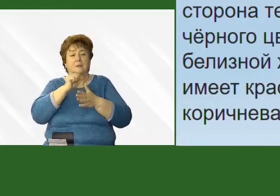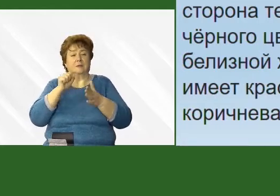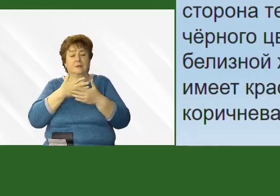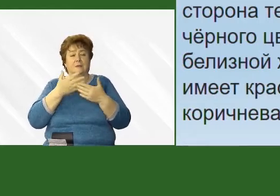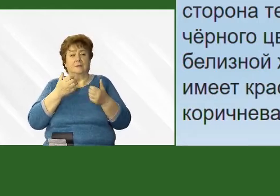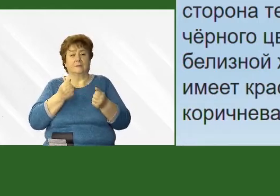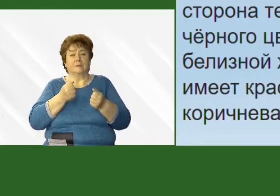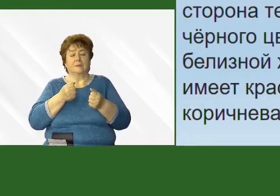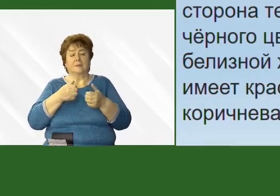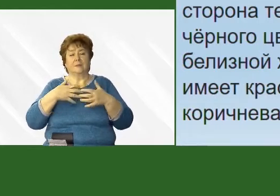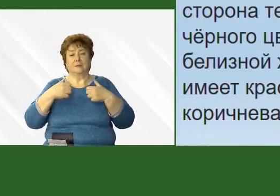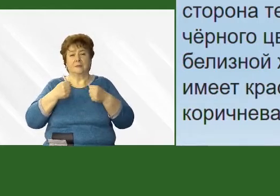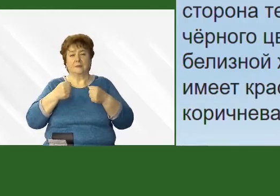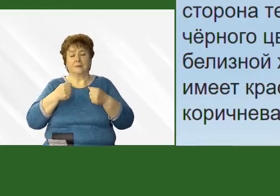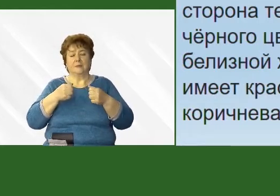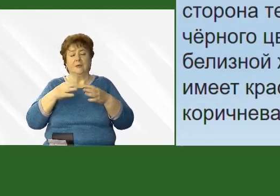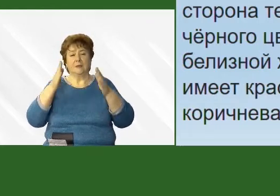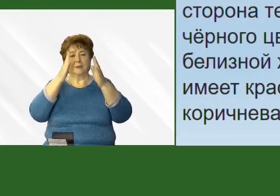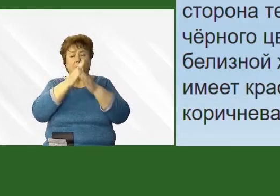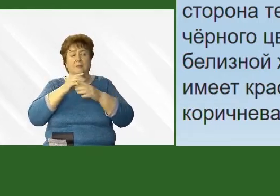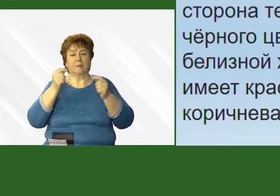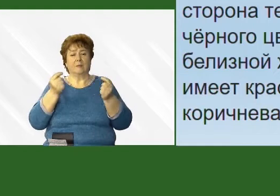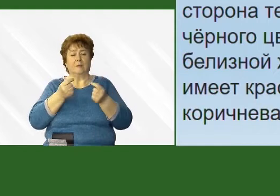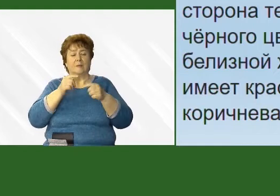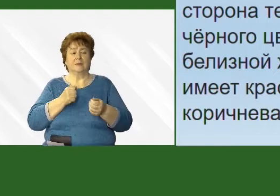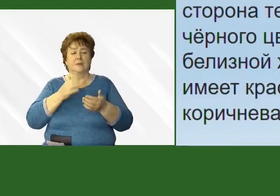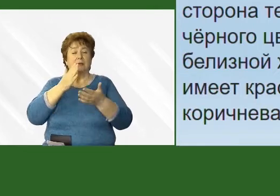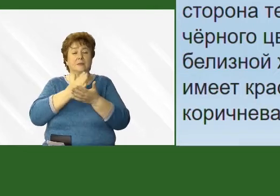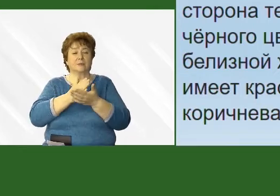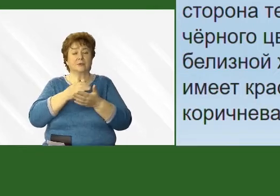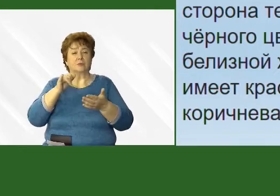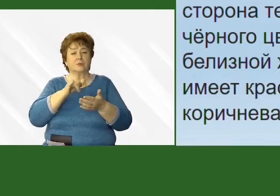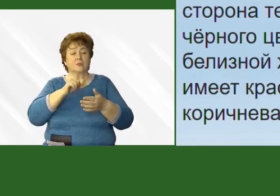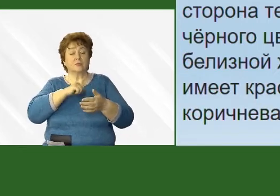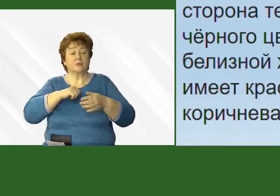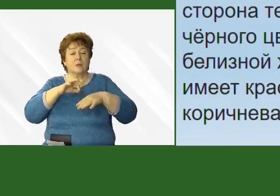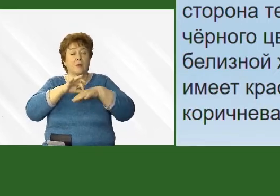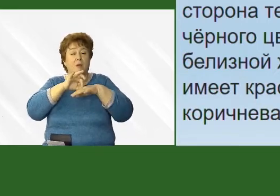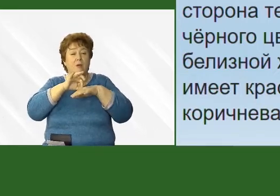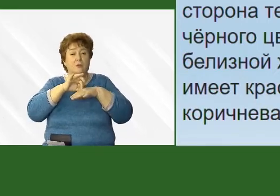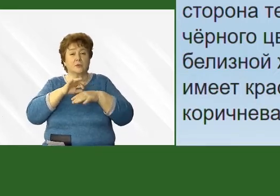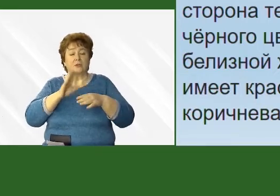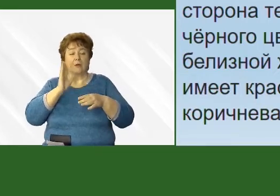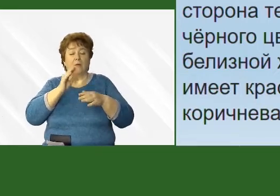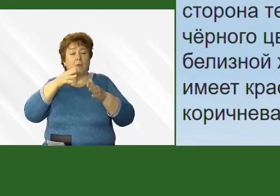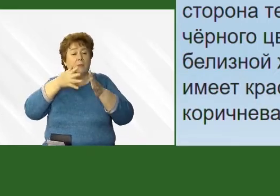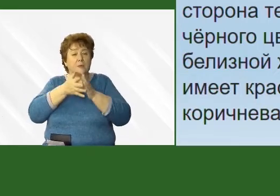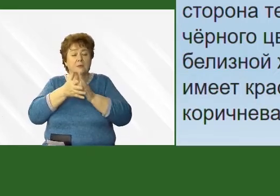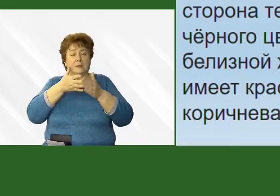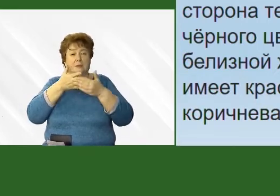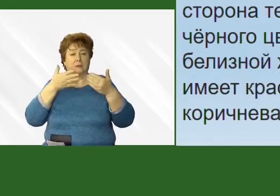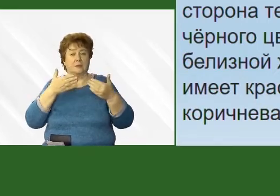вода, ни суровый климат, потому что маленькие перышки, расположенные у самой кожи,